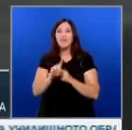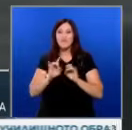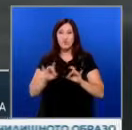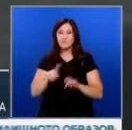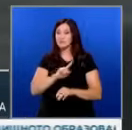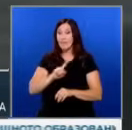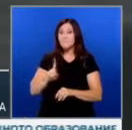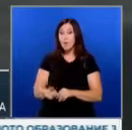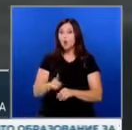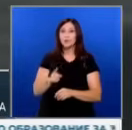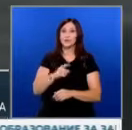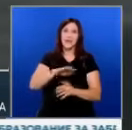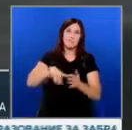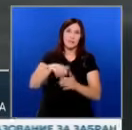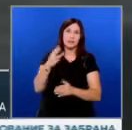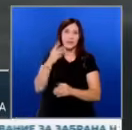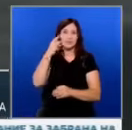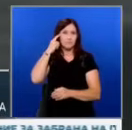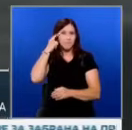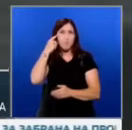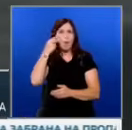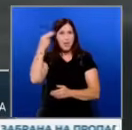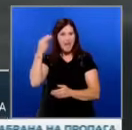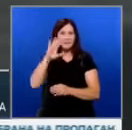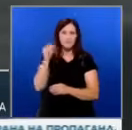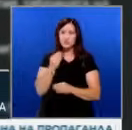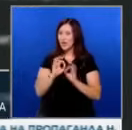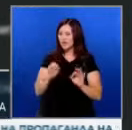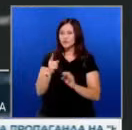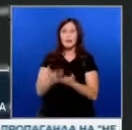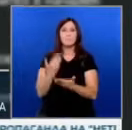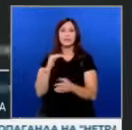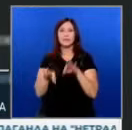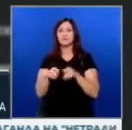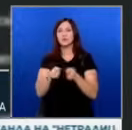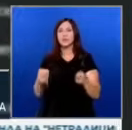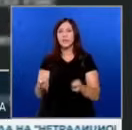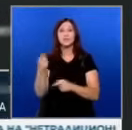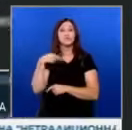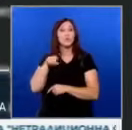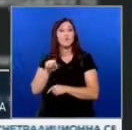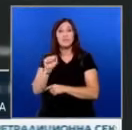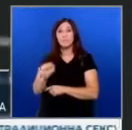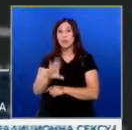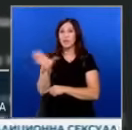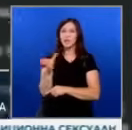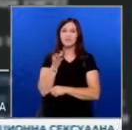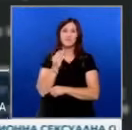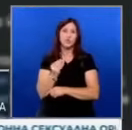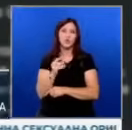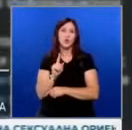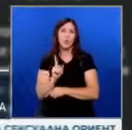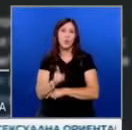могат да се бъркат тези три понятия. За всички е ясно, че това е предизборна агитация на съответната партия и на всички,